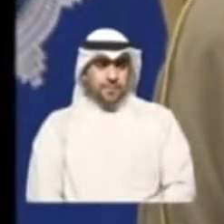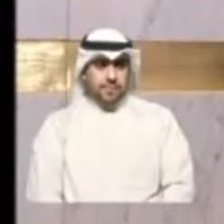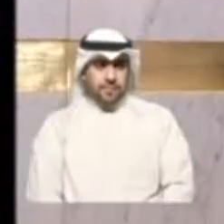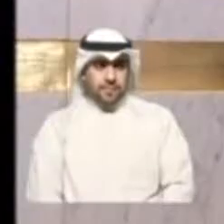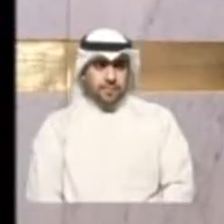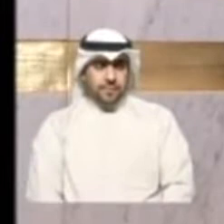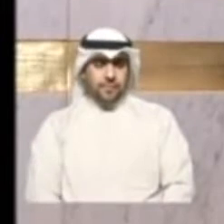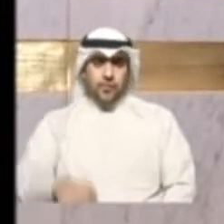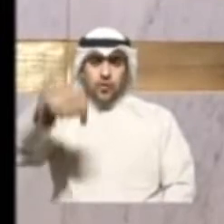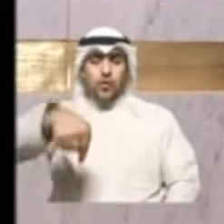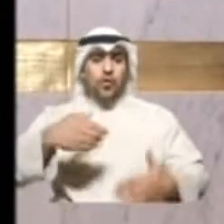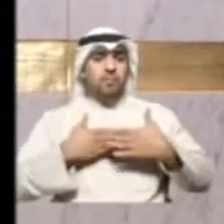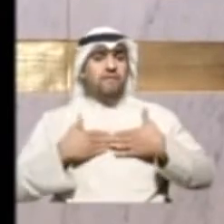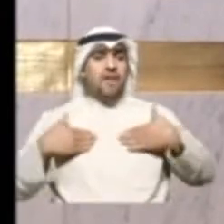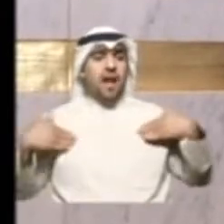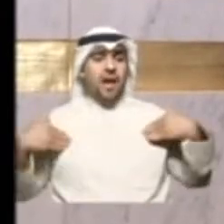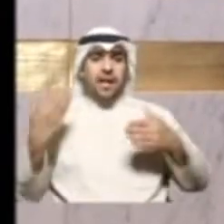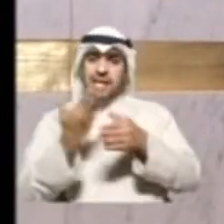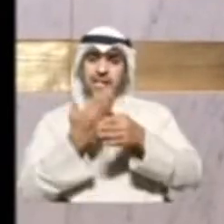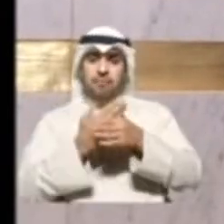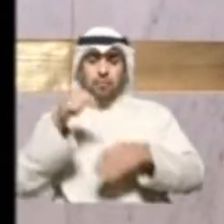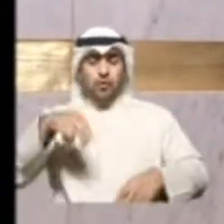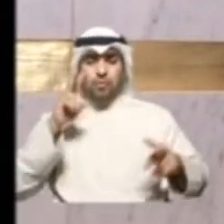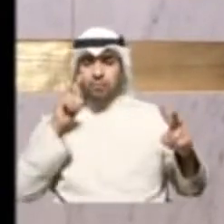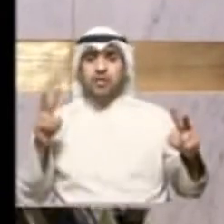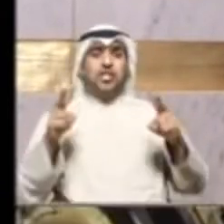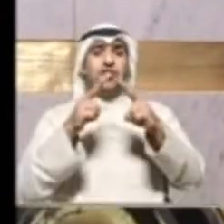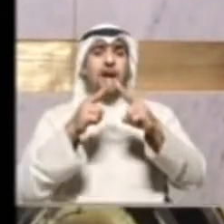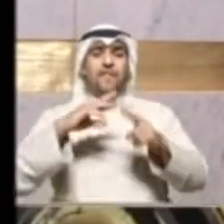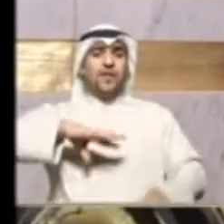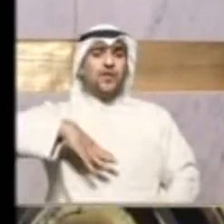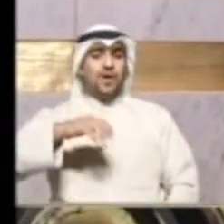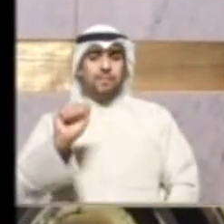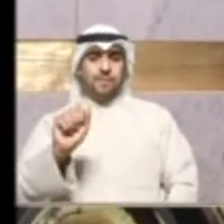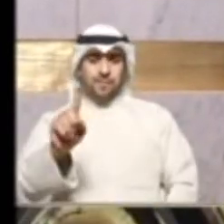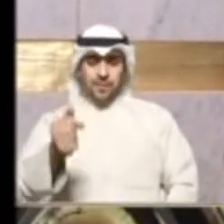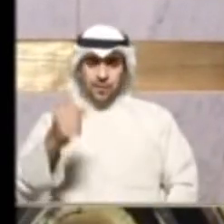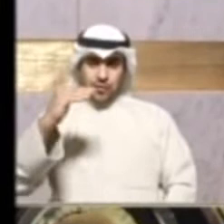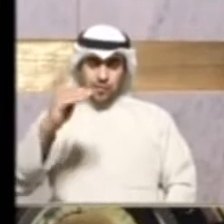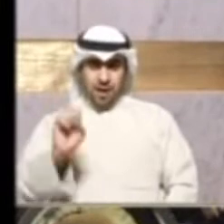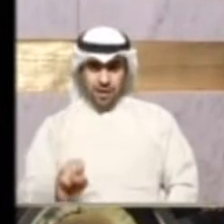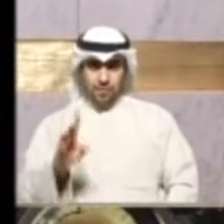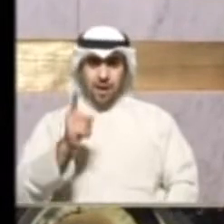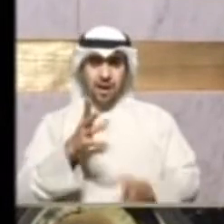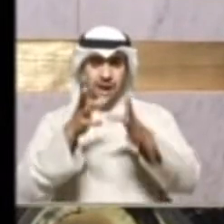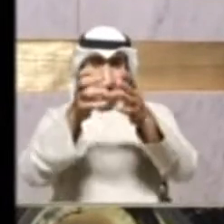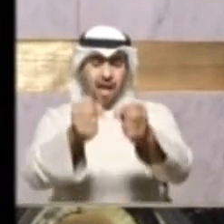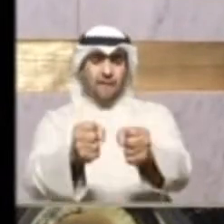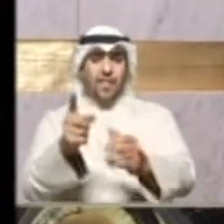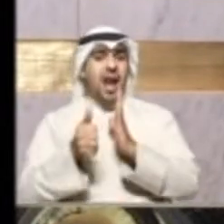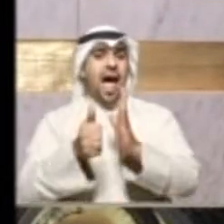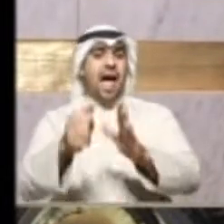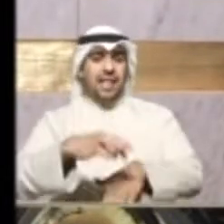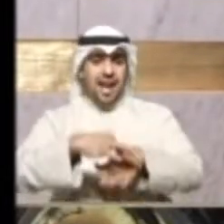اليوم احنا تشرفنا في لقاء حضرة صاحب السمو الوالد قائد الإنسانية وتكريمه لكوكبة من أبناء الشهداء